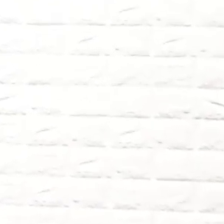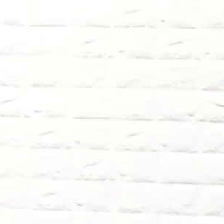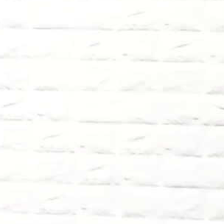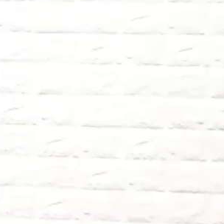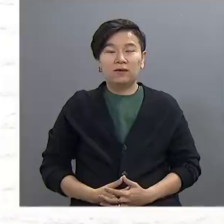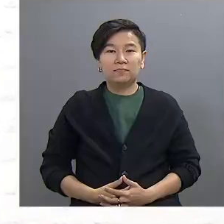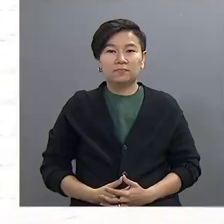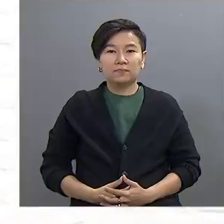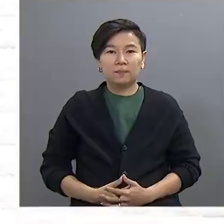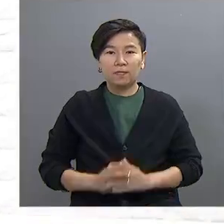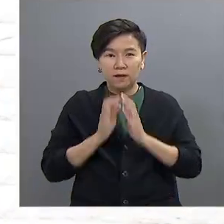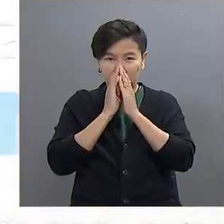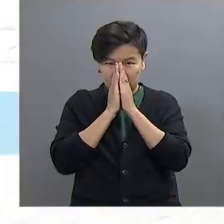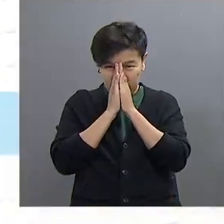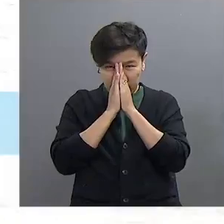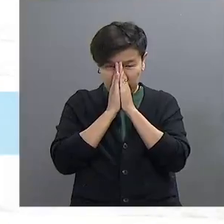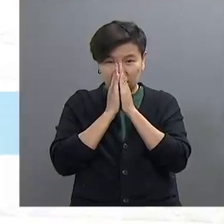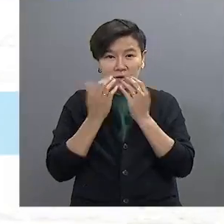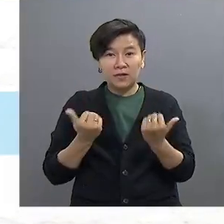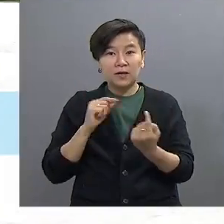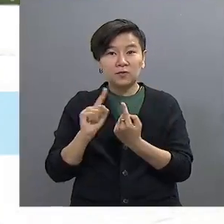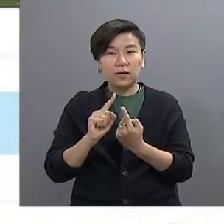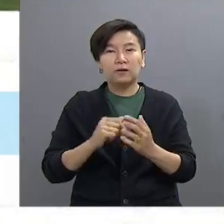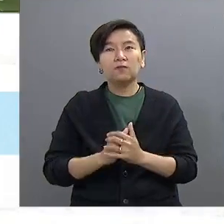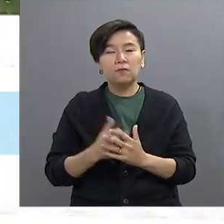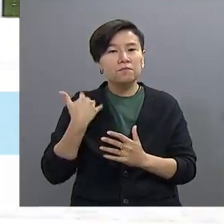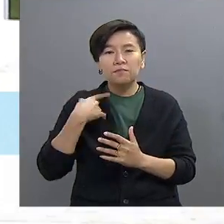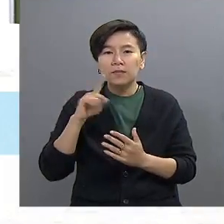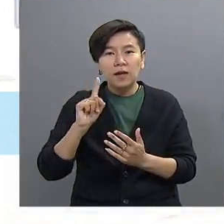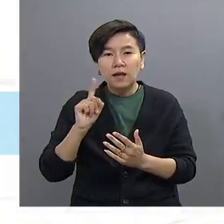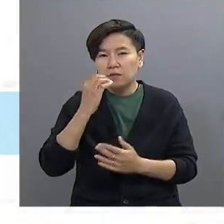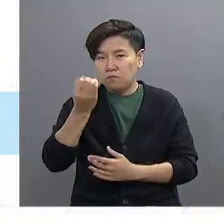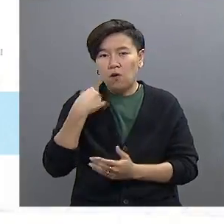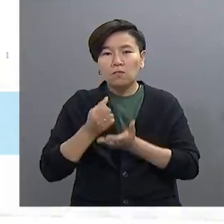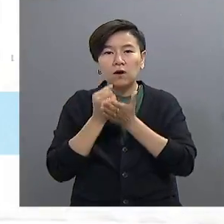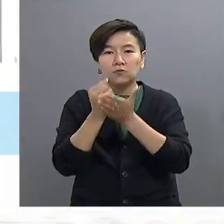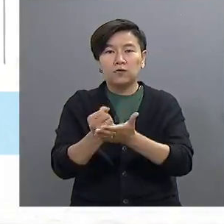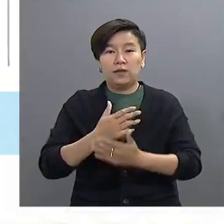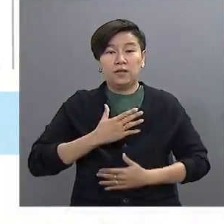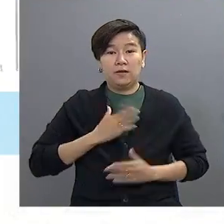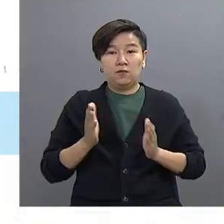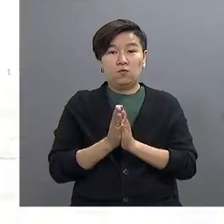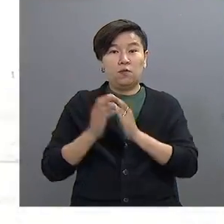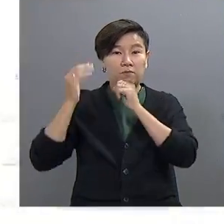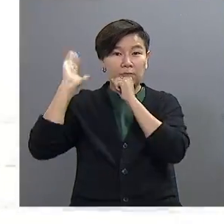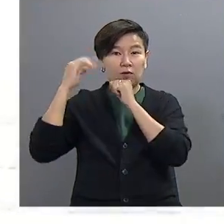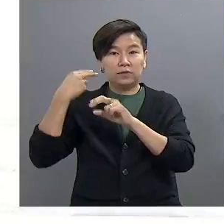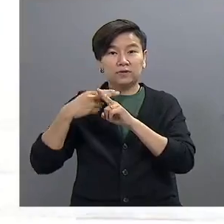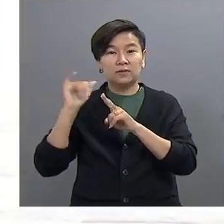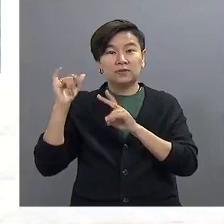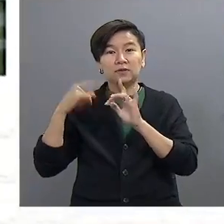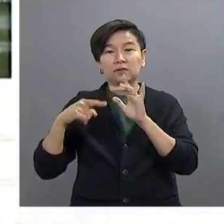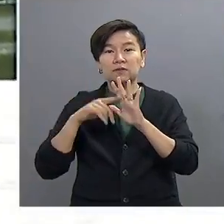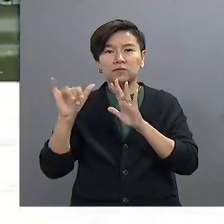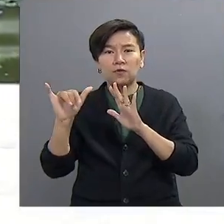สวัสดีค่ะร้องทุกข์ลงป้ายนี้มาแล้วนะคะอยู่กับยุ้ยปิยะฉัตรกรุณานนท์ค่ะใครมีปัญหาเดือดเนื้อร้อนใจเรื่องใกล้ตัวสาธารณูปโภ